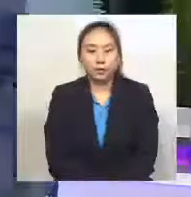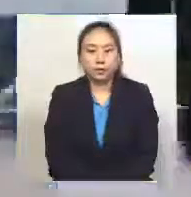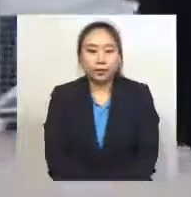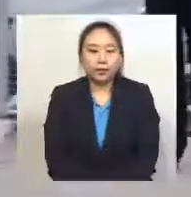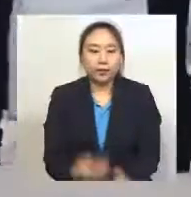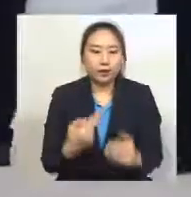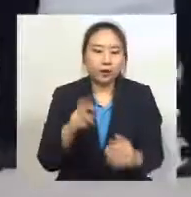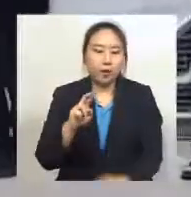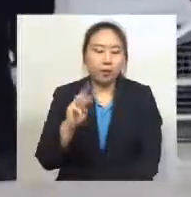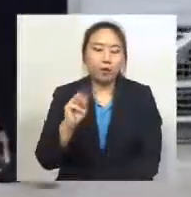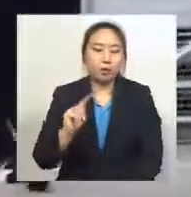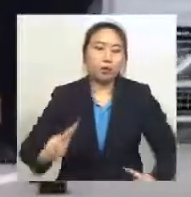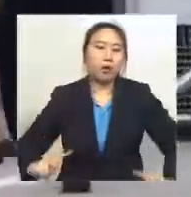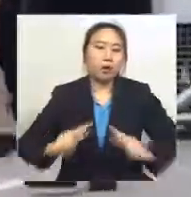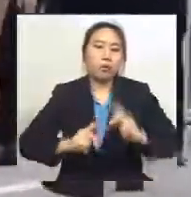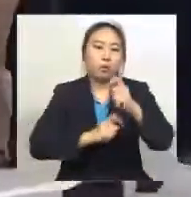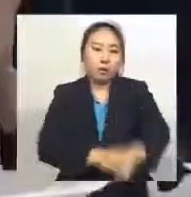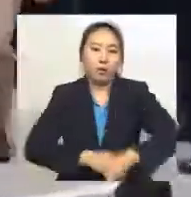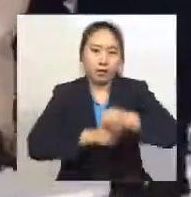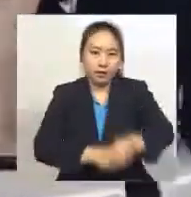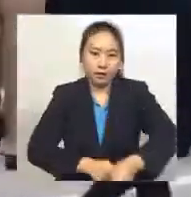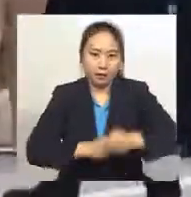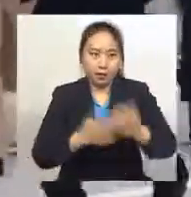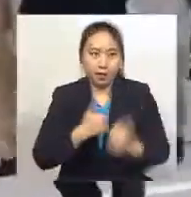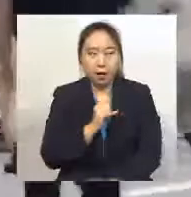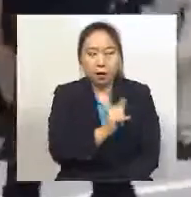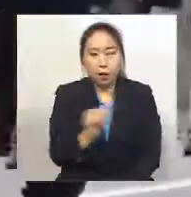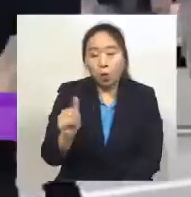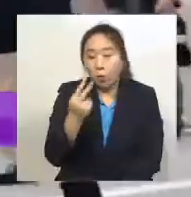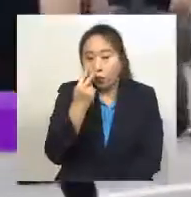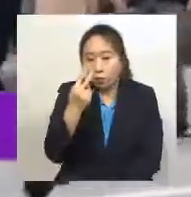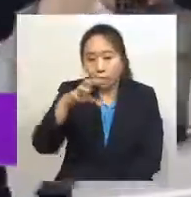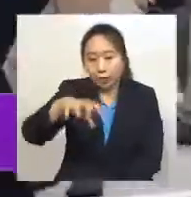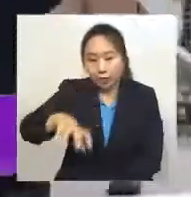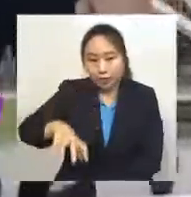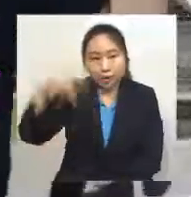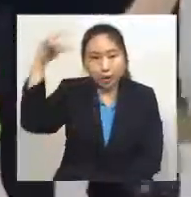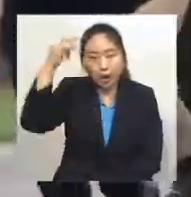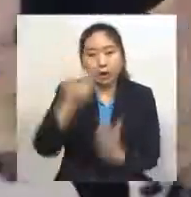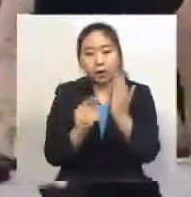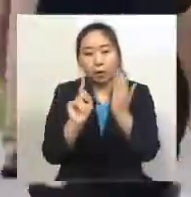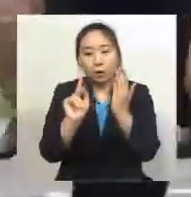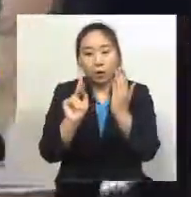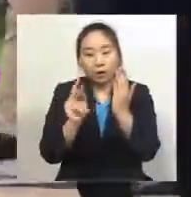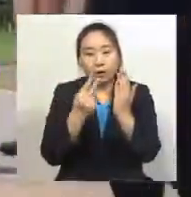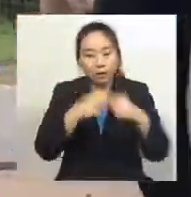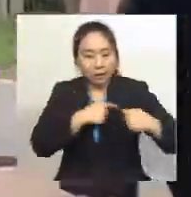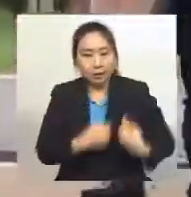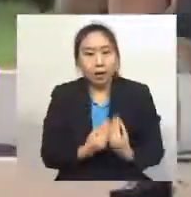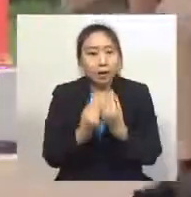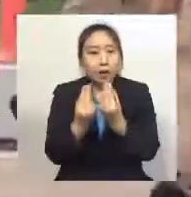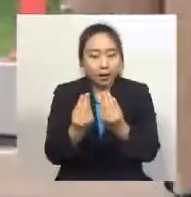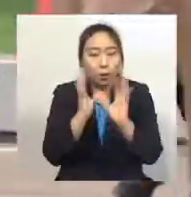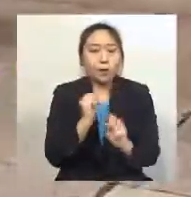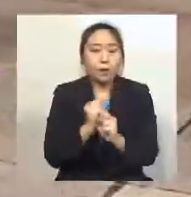นายเฉลิมชัยศรีอ่อนรัฐมนตรีว่าการกระทรวงเกษตรและสหกรณ์นะครับได้ลงพื้นที่บริเวณที่ท่าอากาศยานขอนแก่นนะครับไปให้กำลังใจเจ้